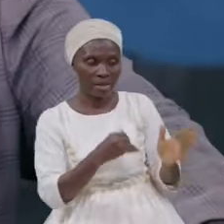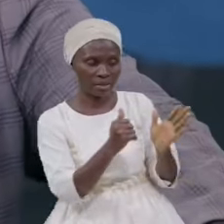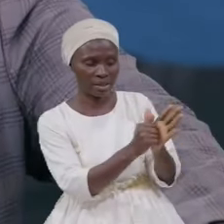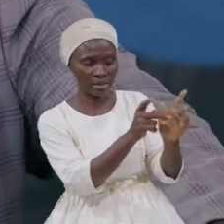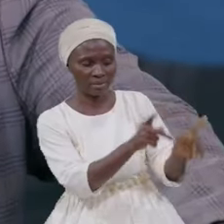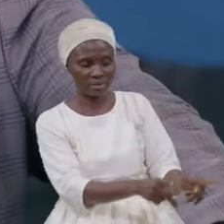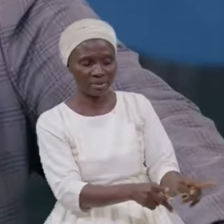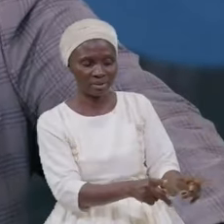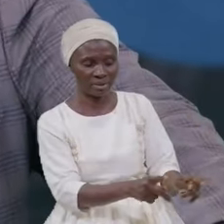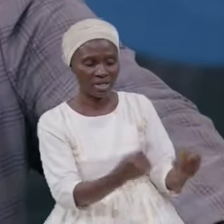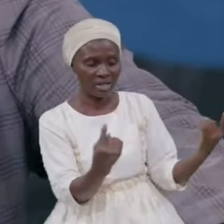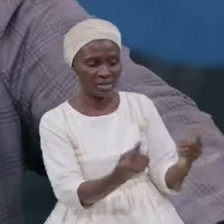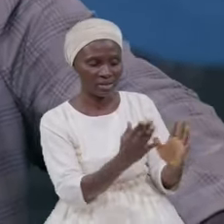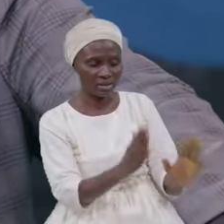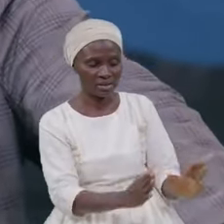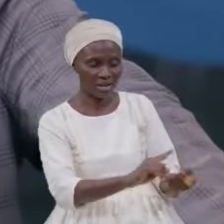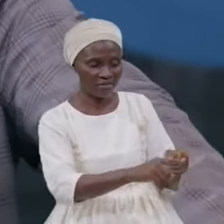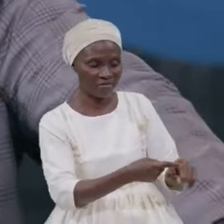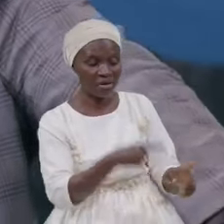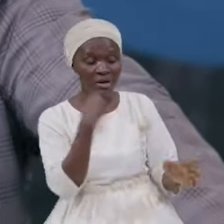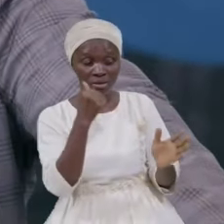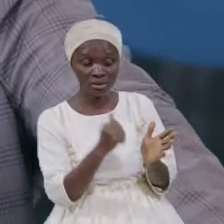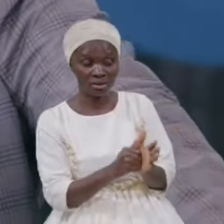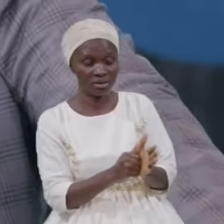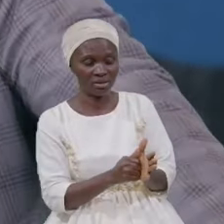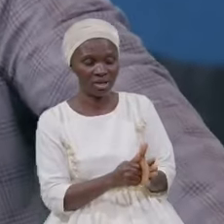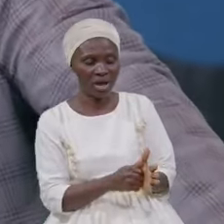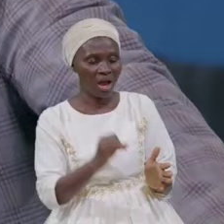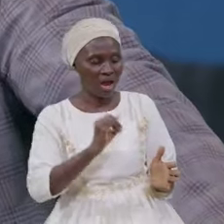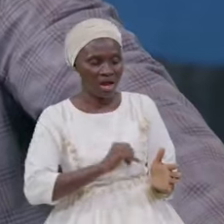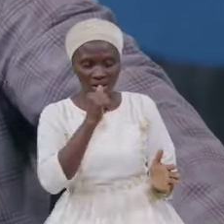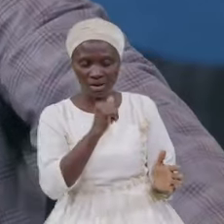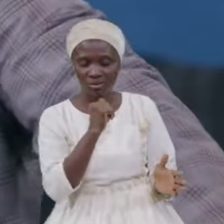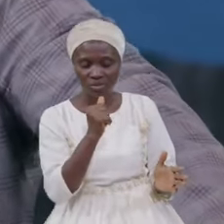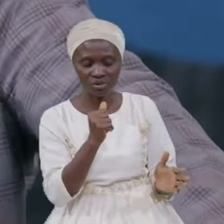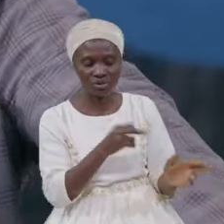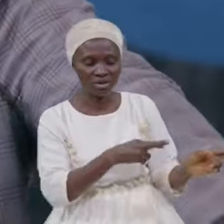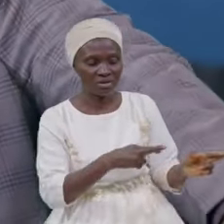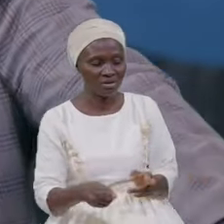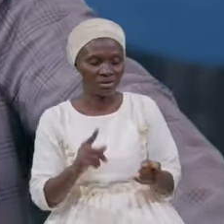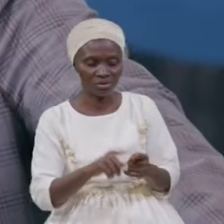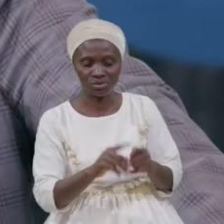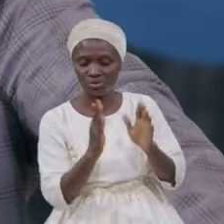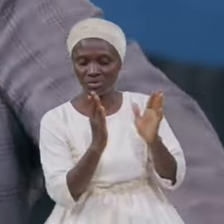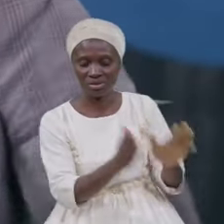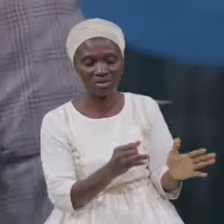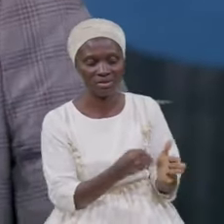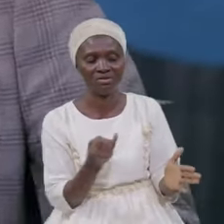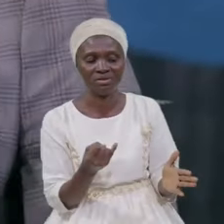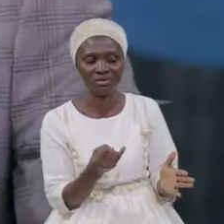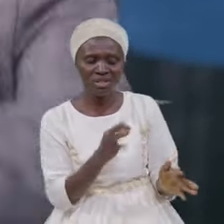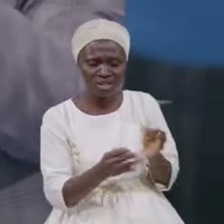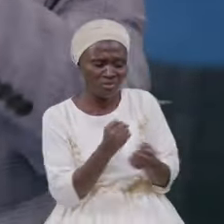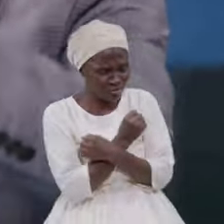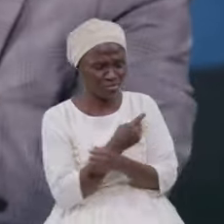faisons et pour aller rencontrer Jésus pour avoir le salut. Alors, si tu m'aimes, reste avec moi ici.